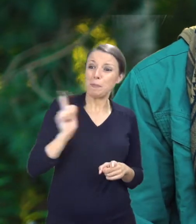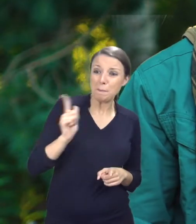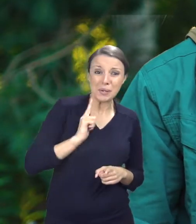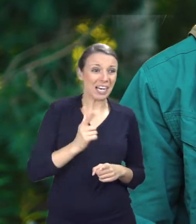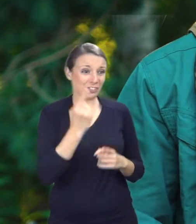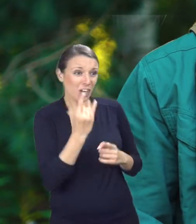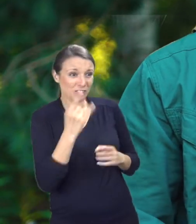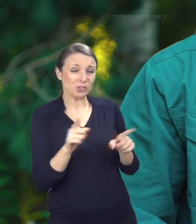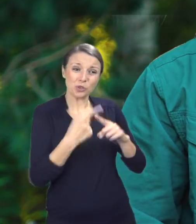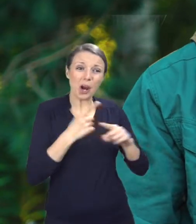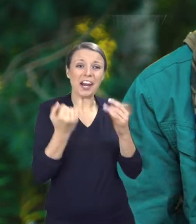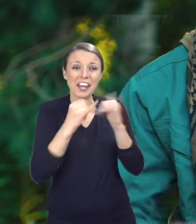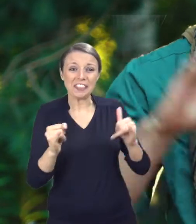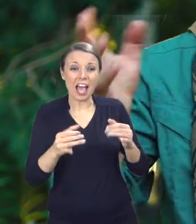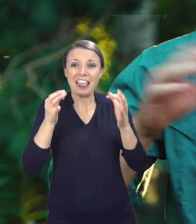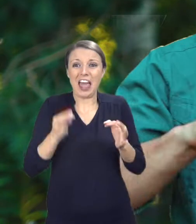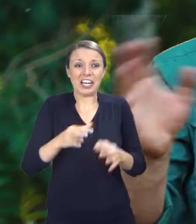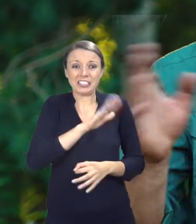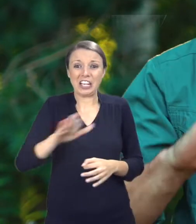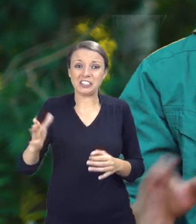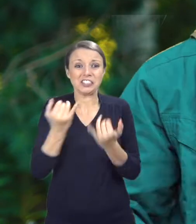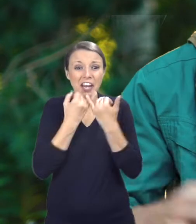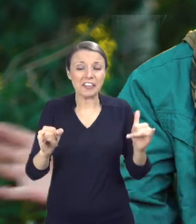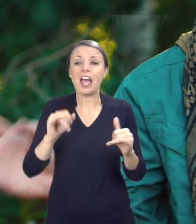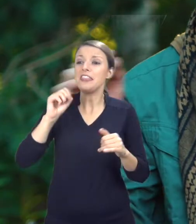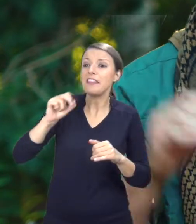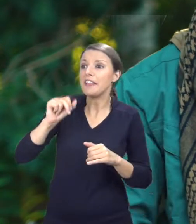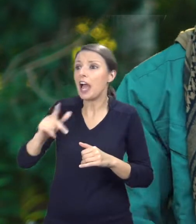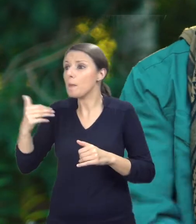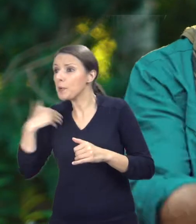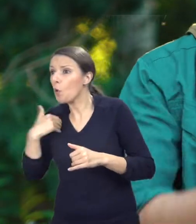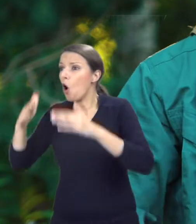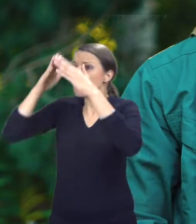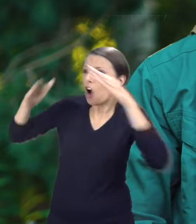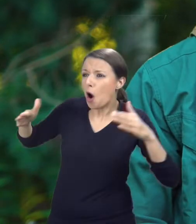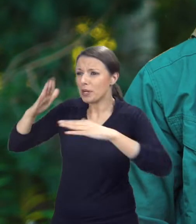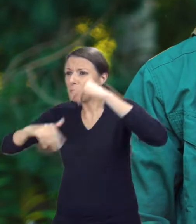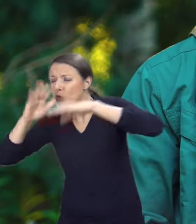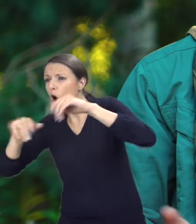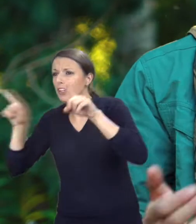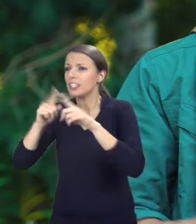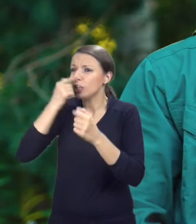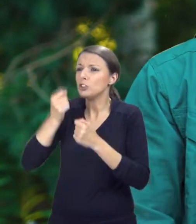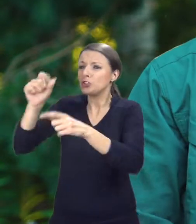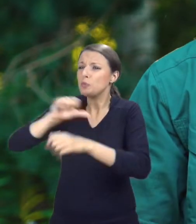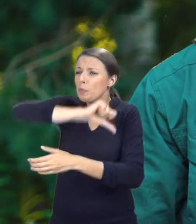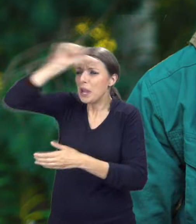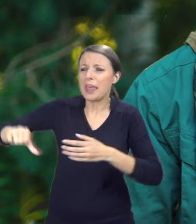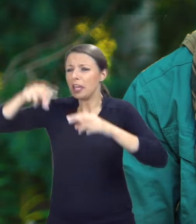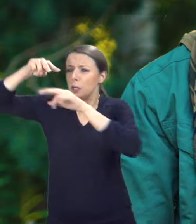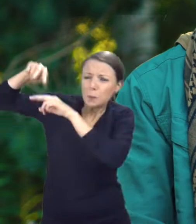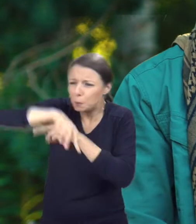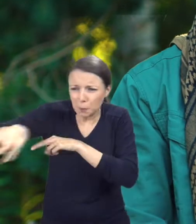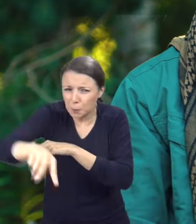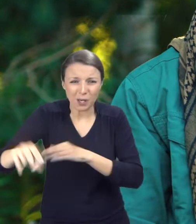wydaje. Domki na drzewie, wchodzenie gdzieś tam, tanki śmietnikowe, tak. Bieganie po dachach, stykanie. Zjeżdżanie z tymi śmietnikami gdzieś tam z górek. O to chodzi. Więc